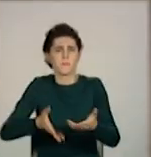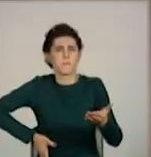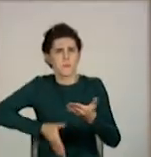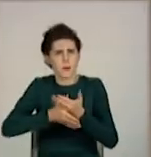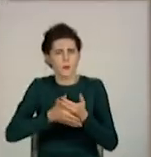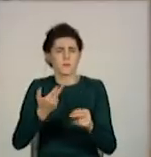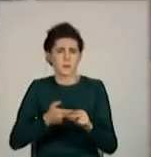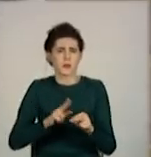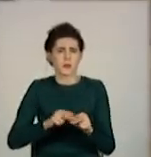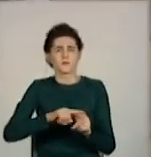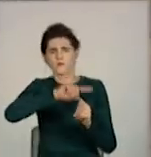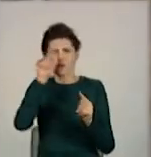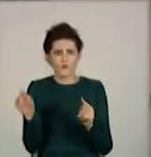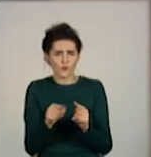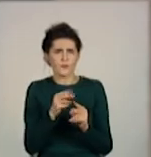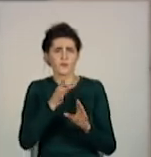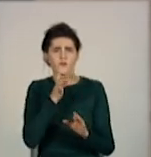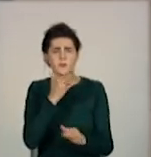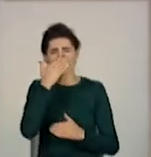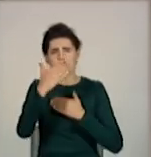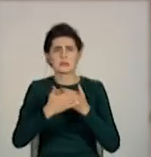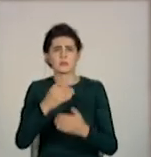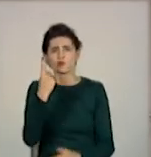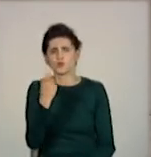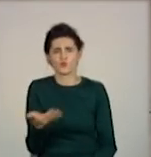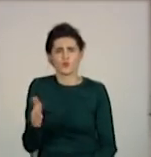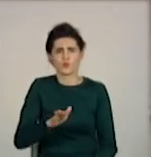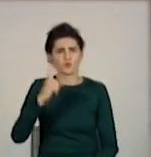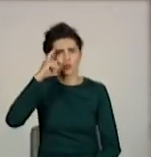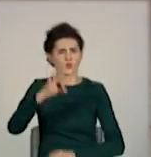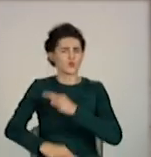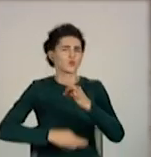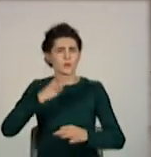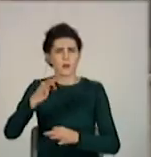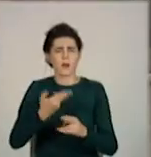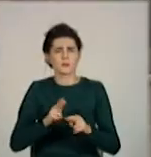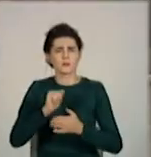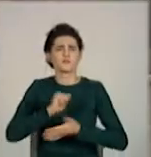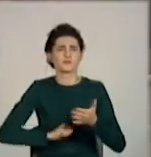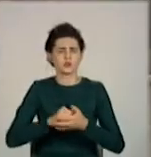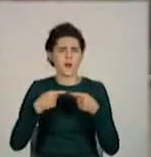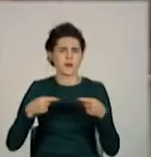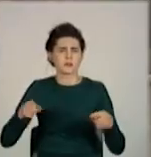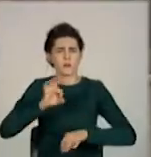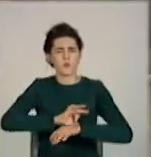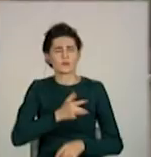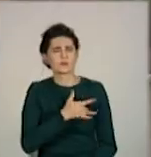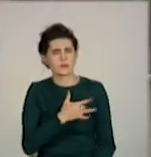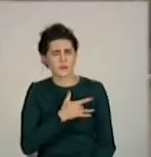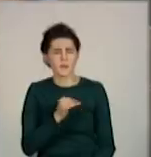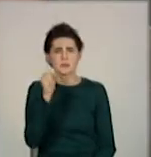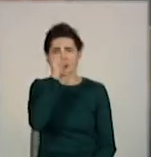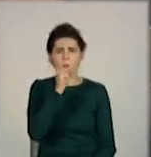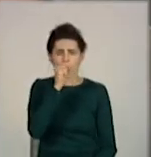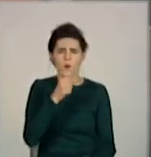В середньому станція приймає близько 100 викликів на добу. Основні причини – серцево-судинні захворювання, а взимку – ще й